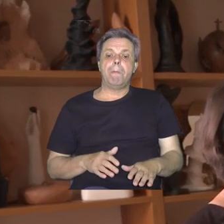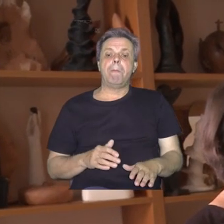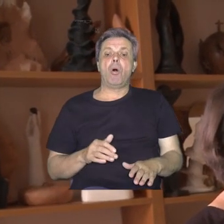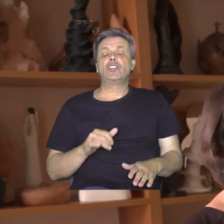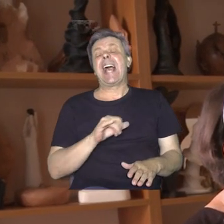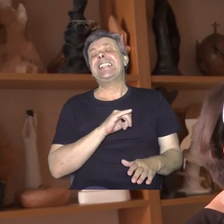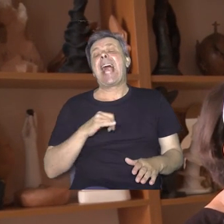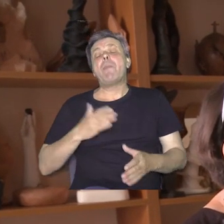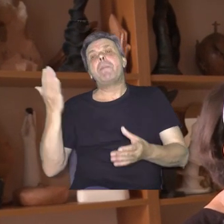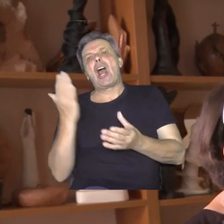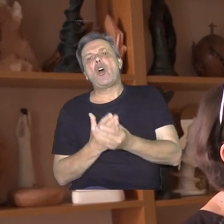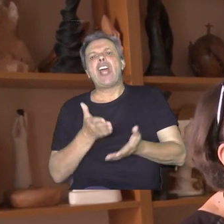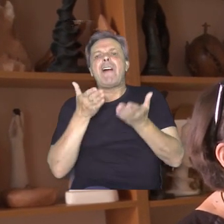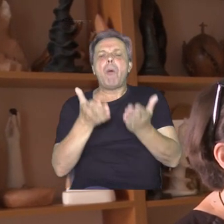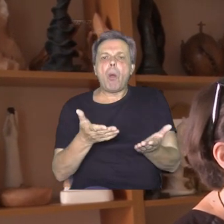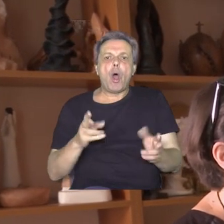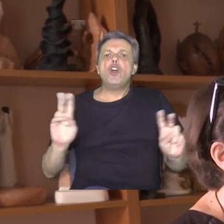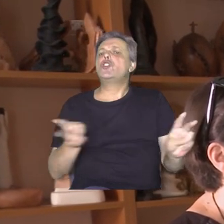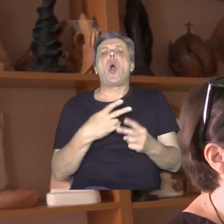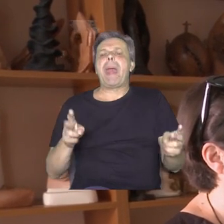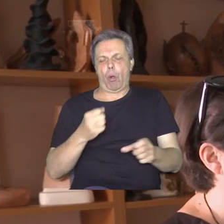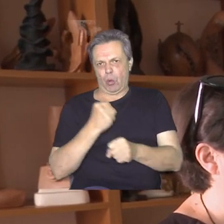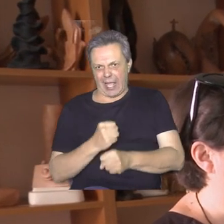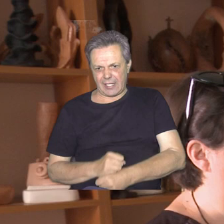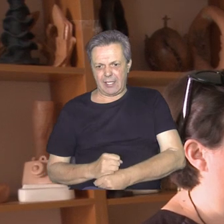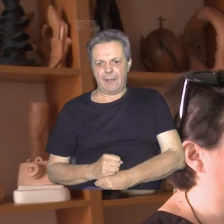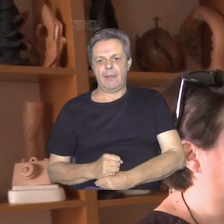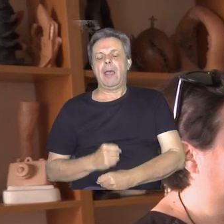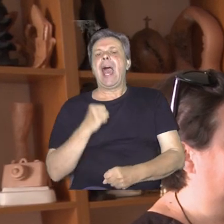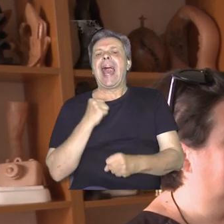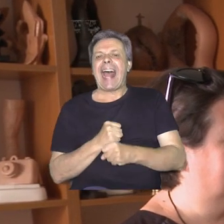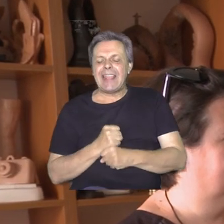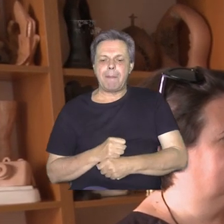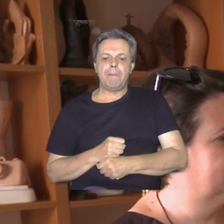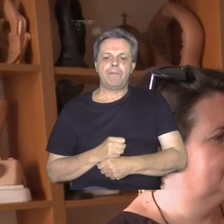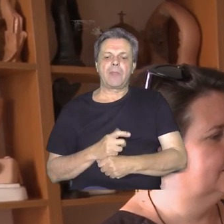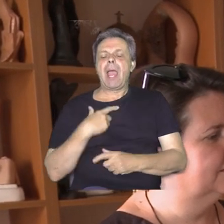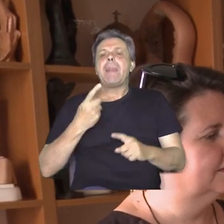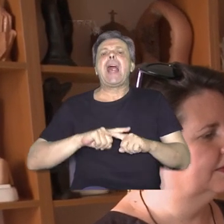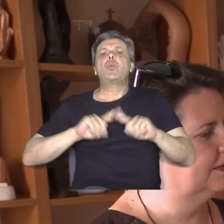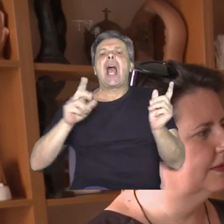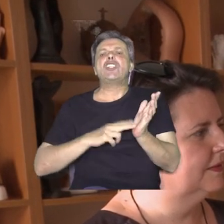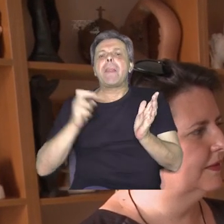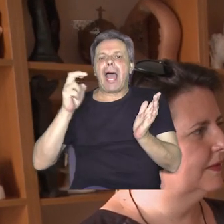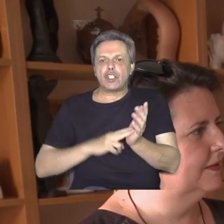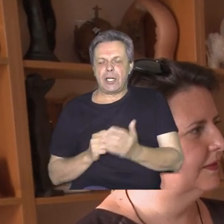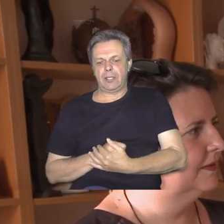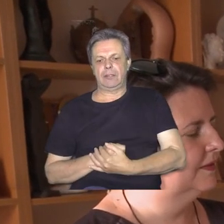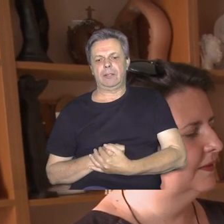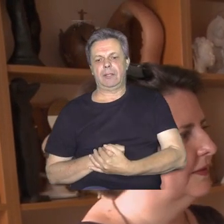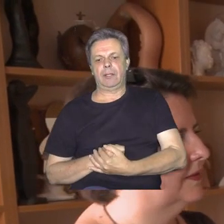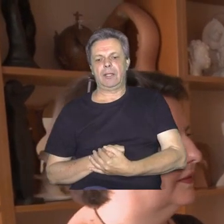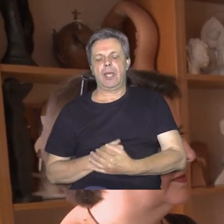samo prilagođavam ono što ne mogu raditi. Radim na drugačiji